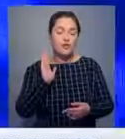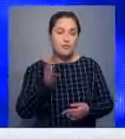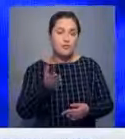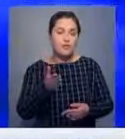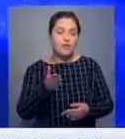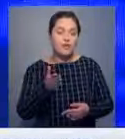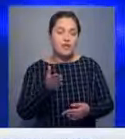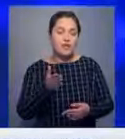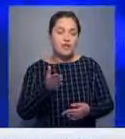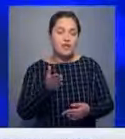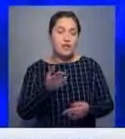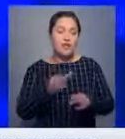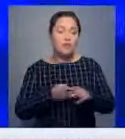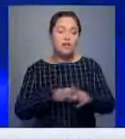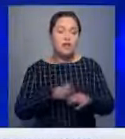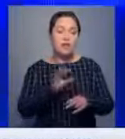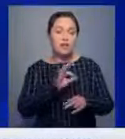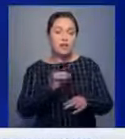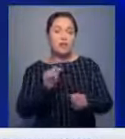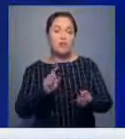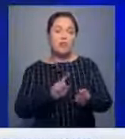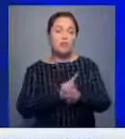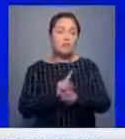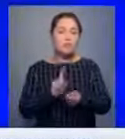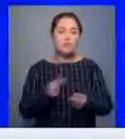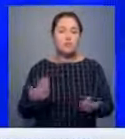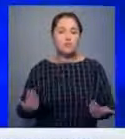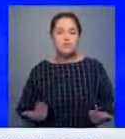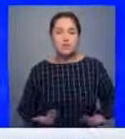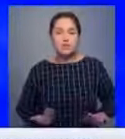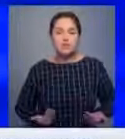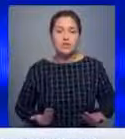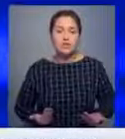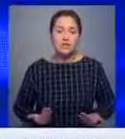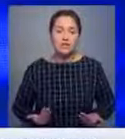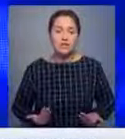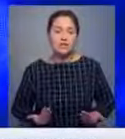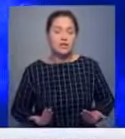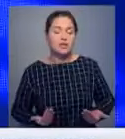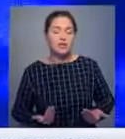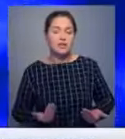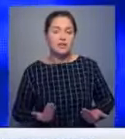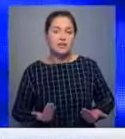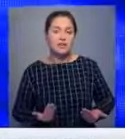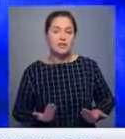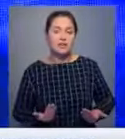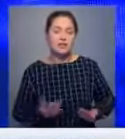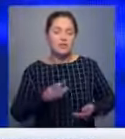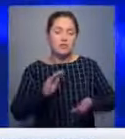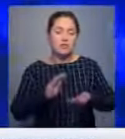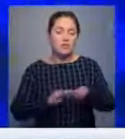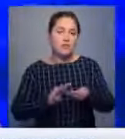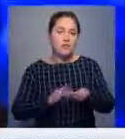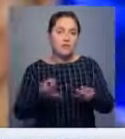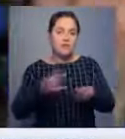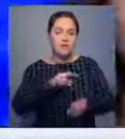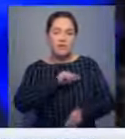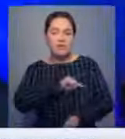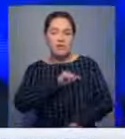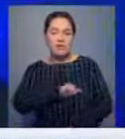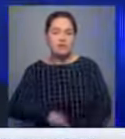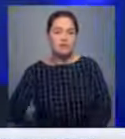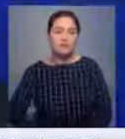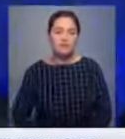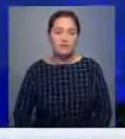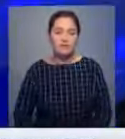но меняться что-то кардинально там, в моей жизни, отношение мое к людям, конечно же, не будет. Окей.